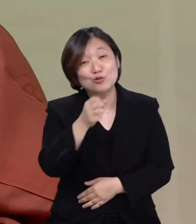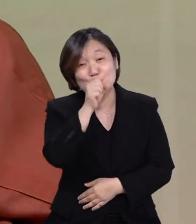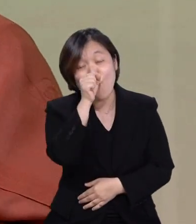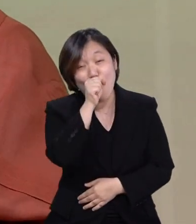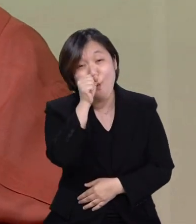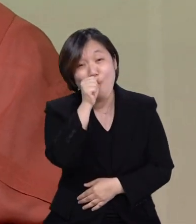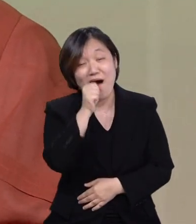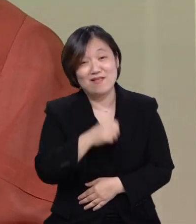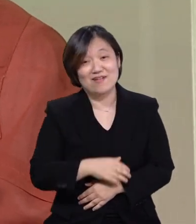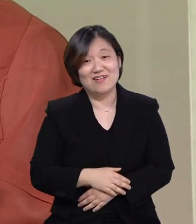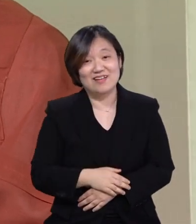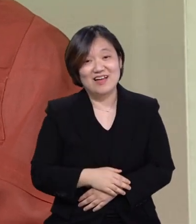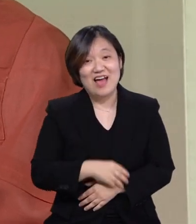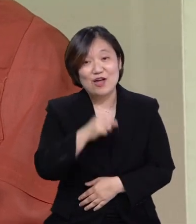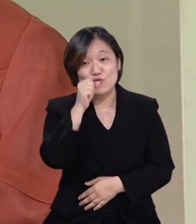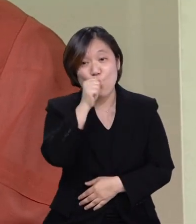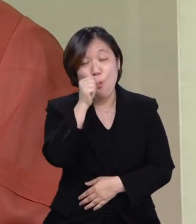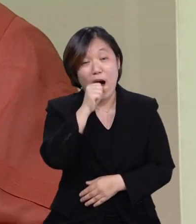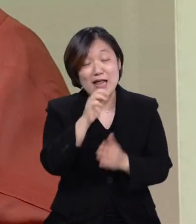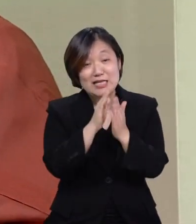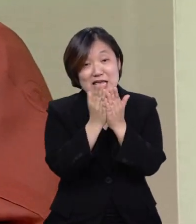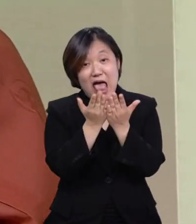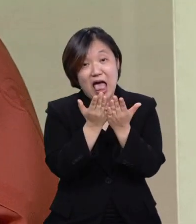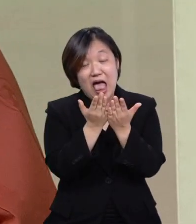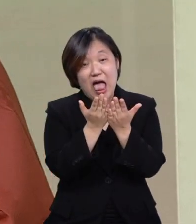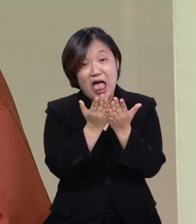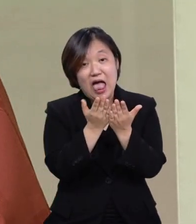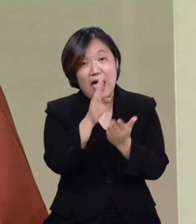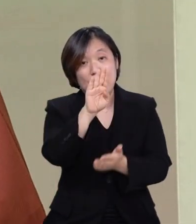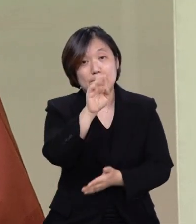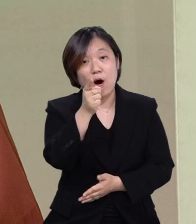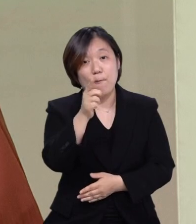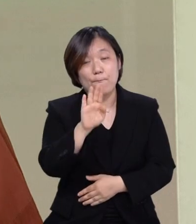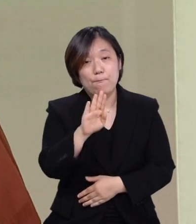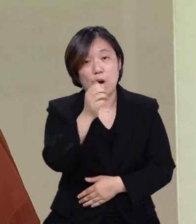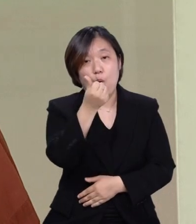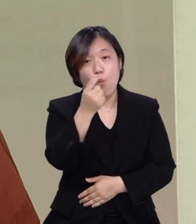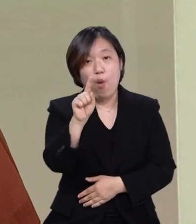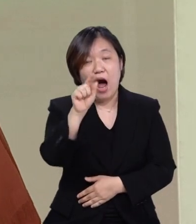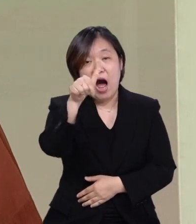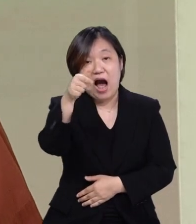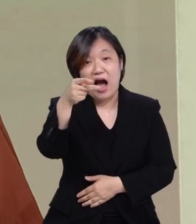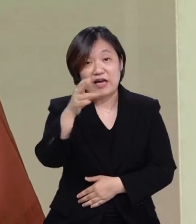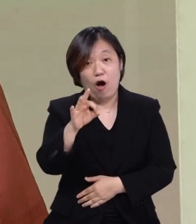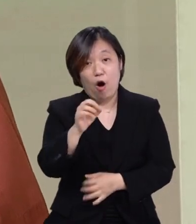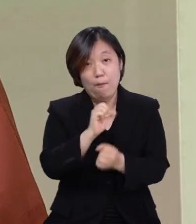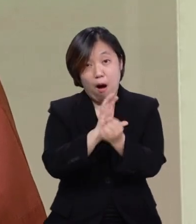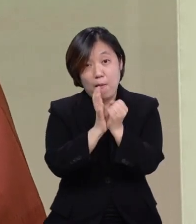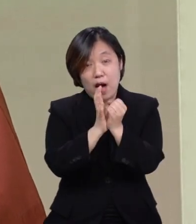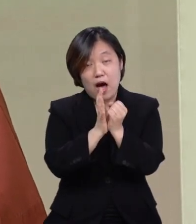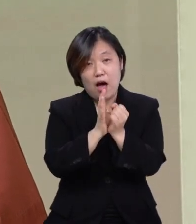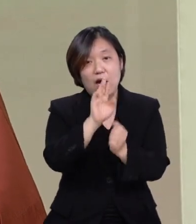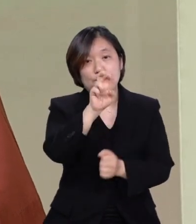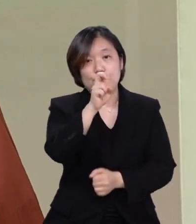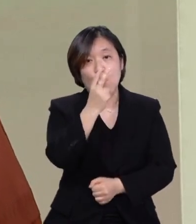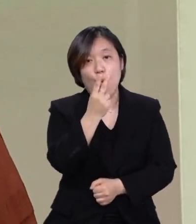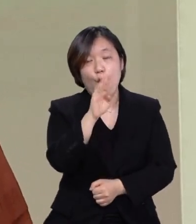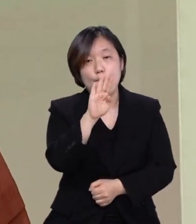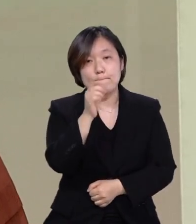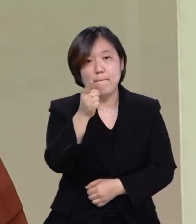불자님들의 가장 좋아하는 대승경전 중에 하나가 바로 법화경이지 않습니까 묘법연화경 그